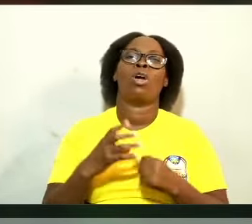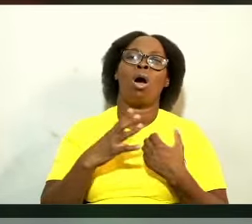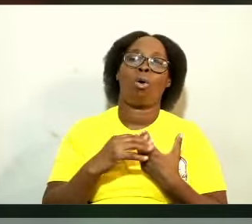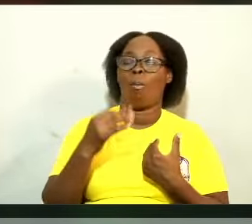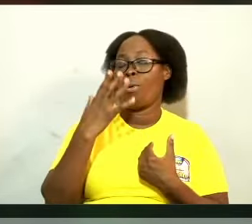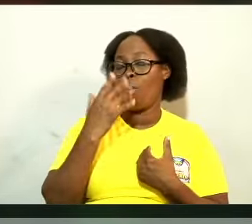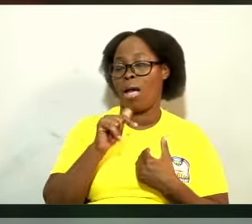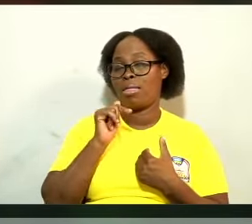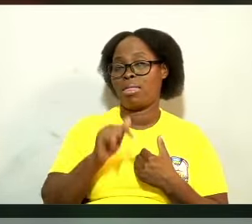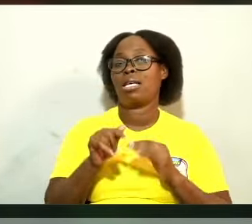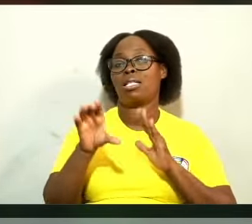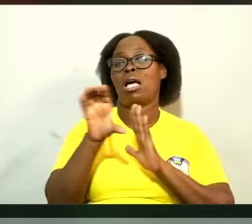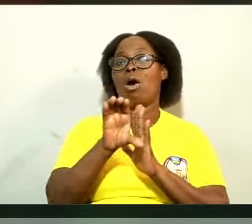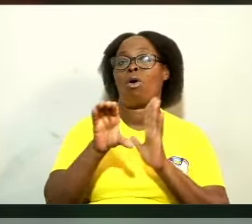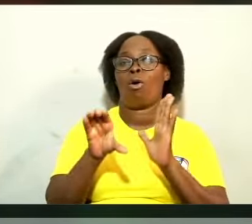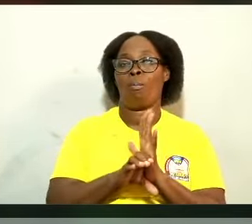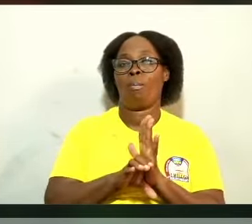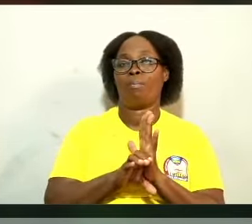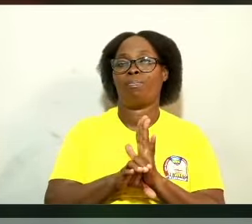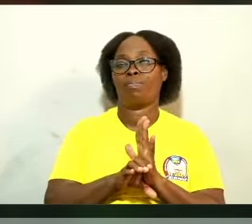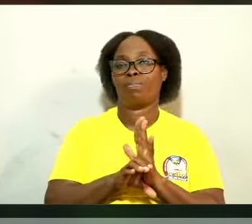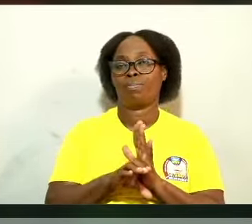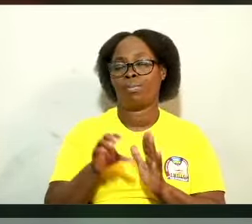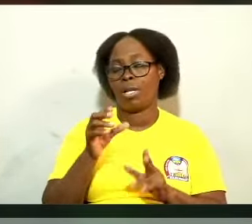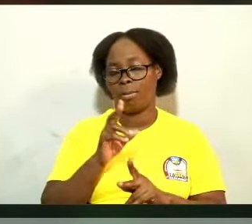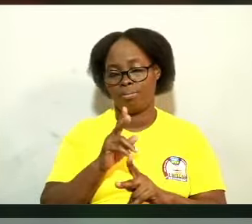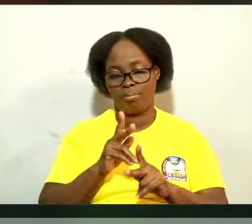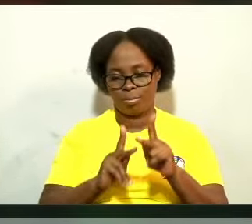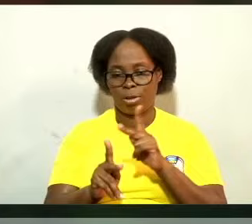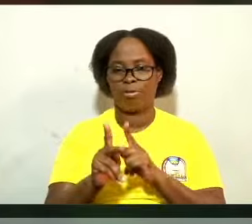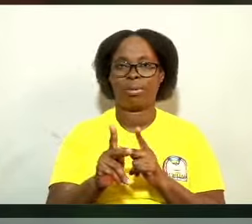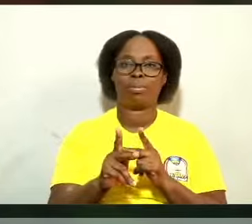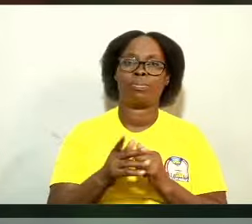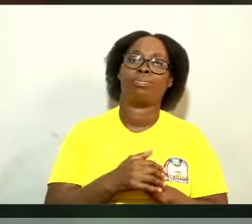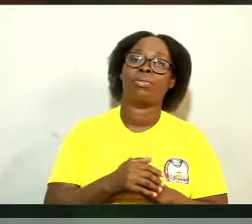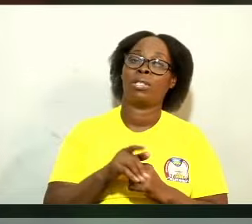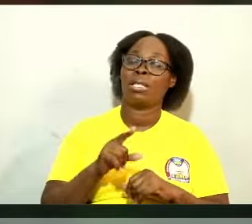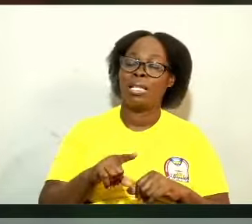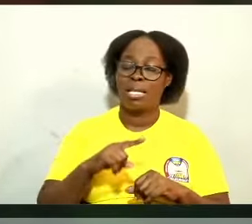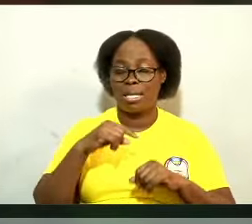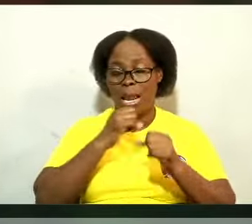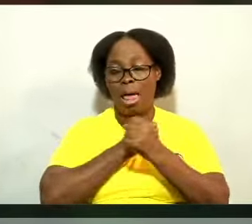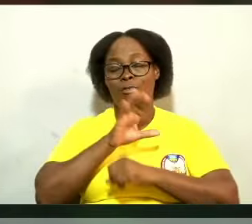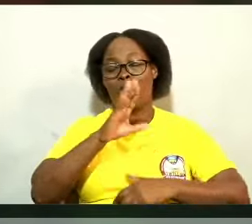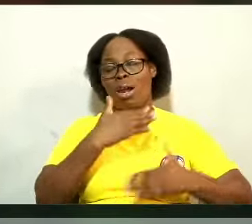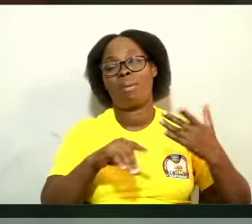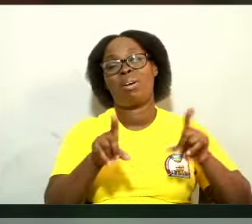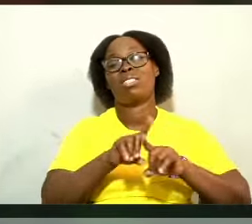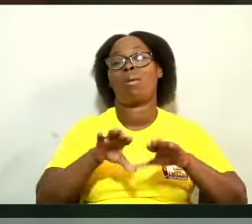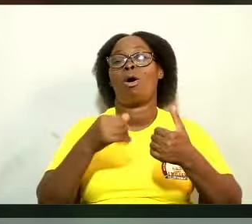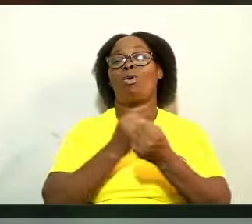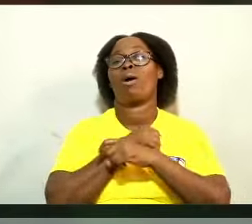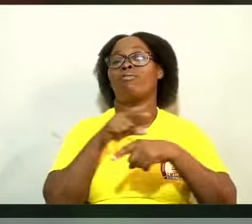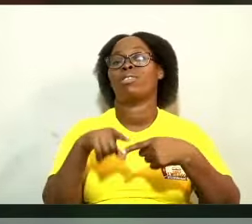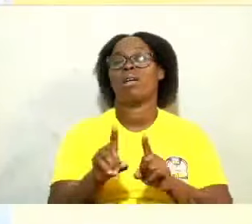ndiyo torati na manabii. Hii ndiyo mpende jirani yako kama nafsi yako.